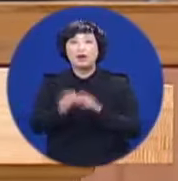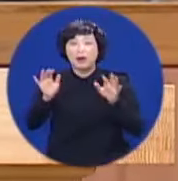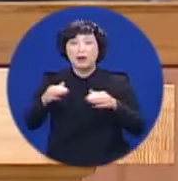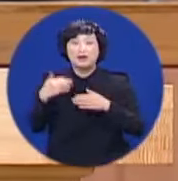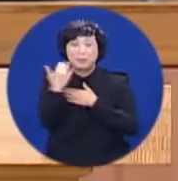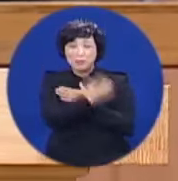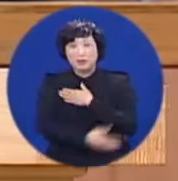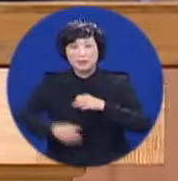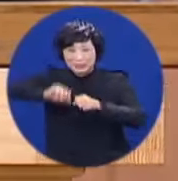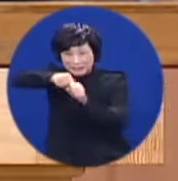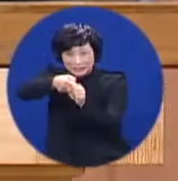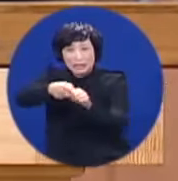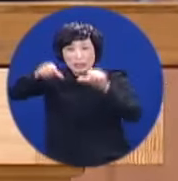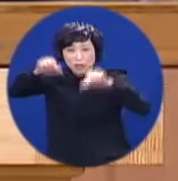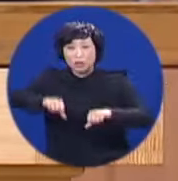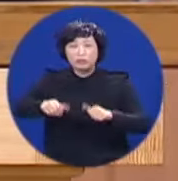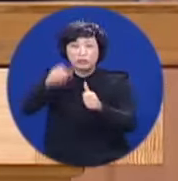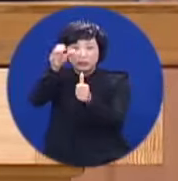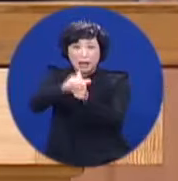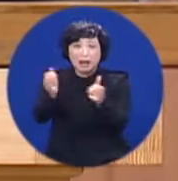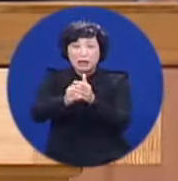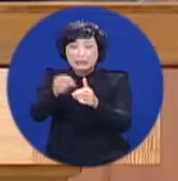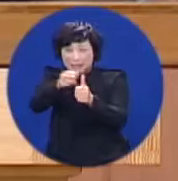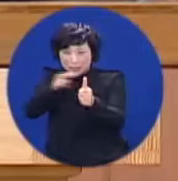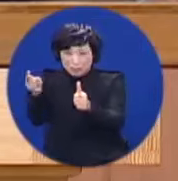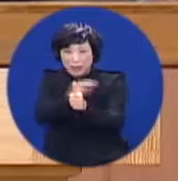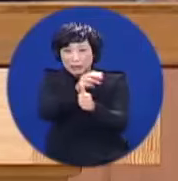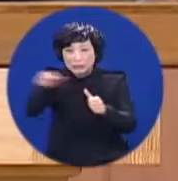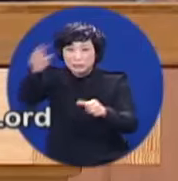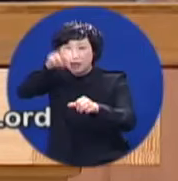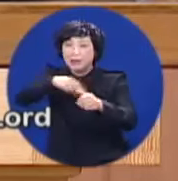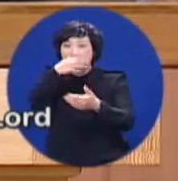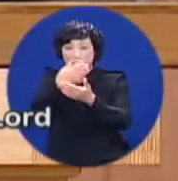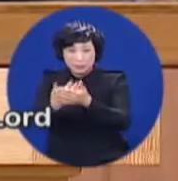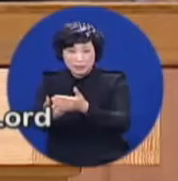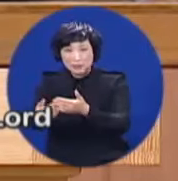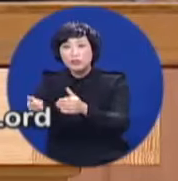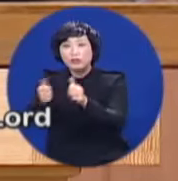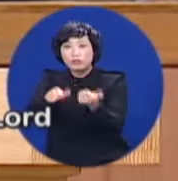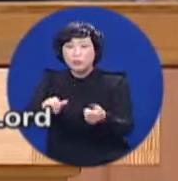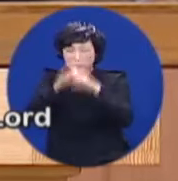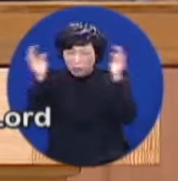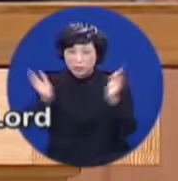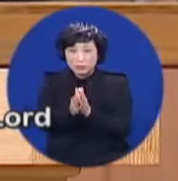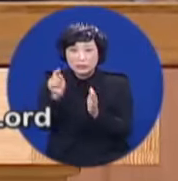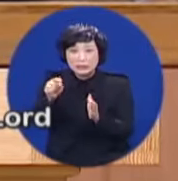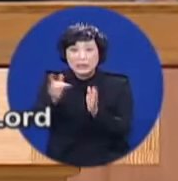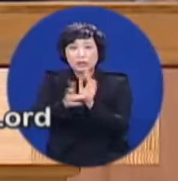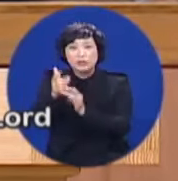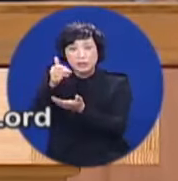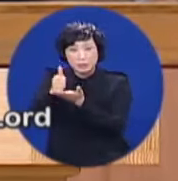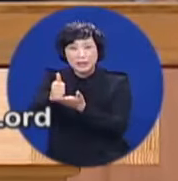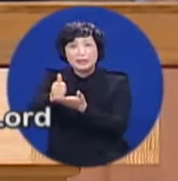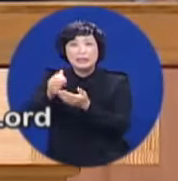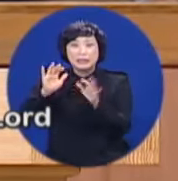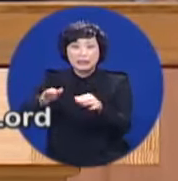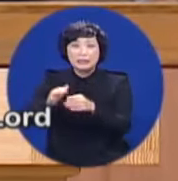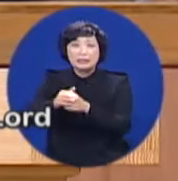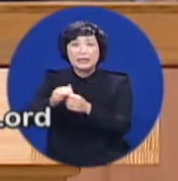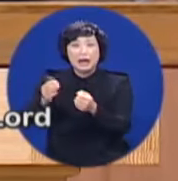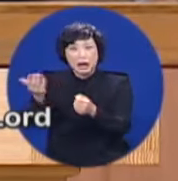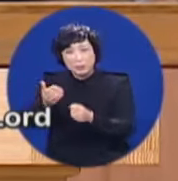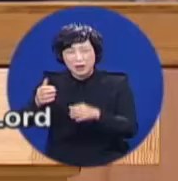징계받으시고 저주받으시고 채찍에 맞으시고 십자가에 피 흘린 그 사랑과 사정과 아픔과 고통을